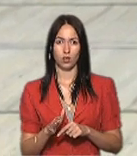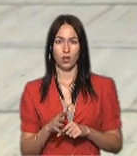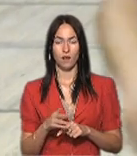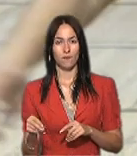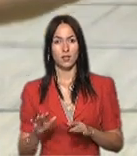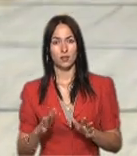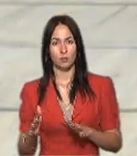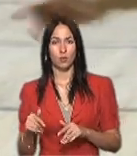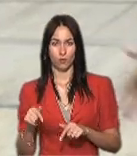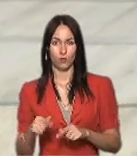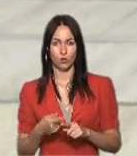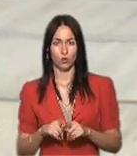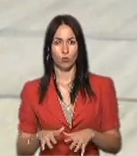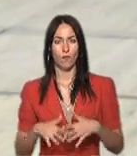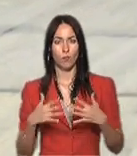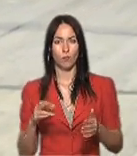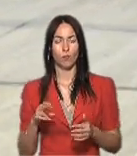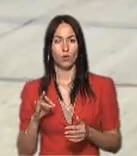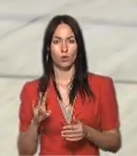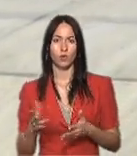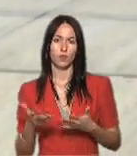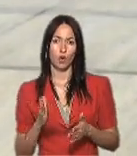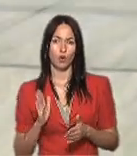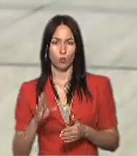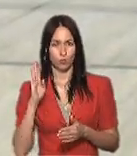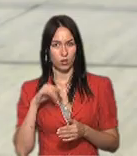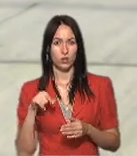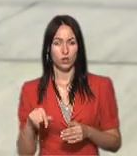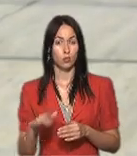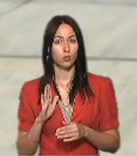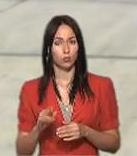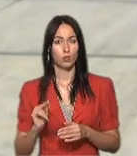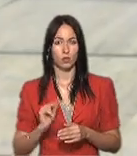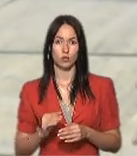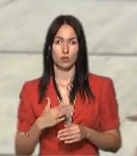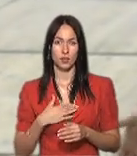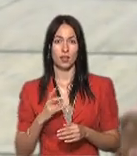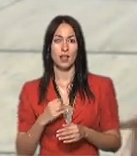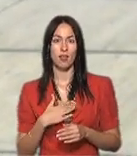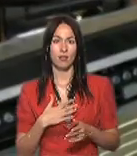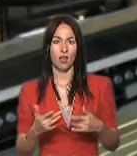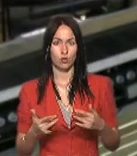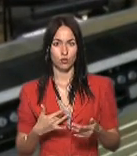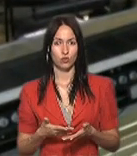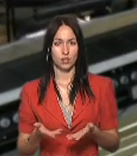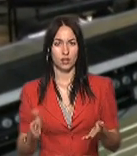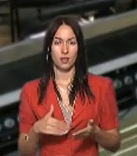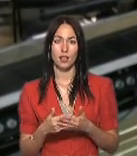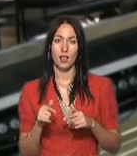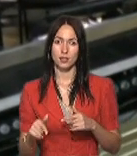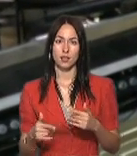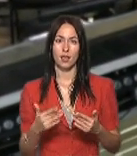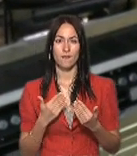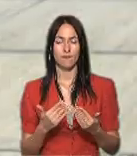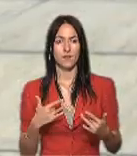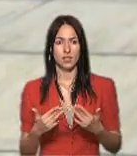происходити, отут, от у цьому величезному піддоні, в якому буде вода. І отут буде працювати наш балет на нашій же сцені. Для цієї вистави на